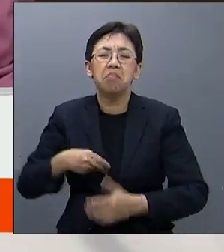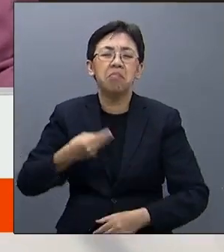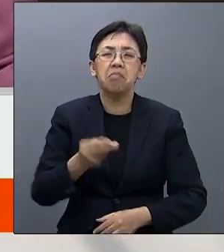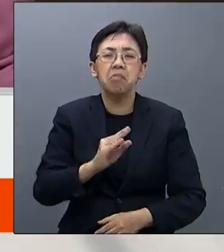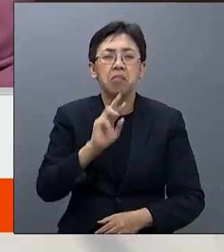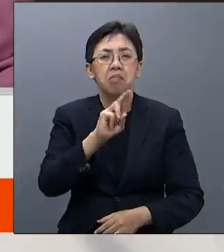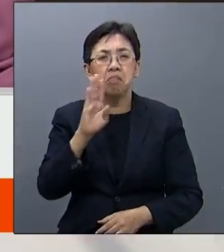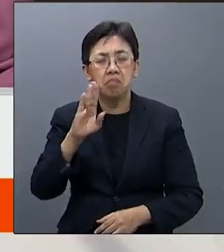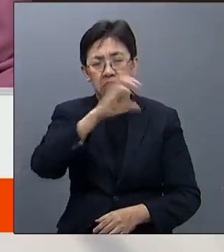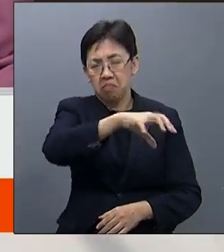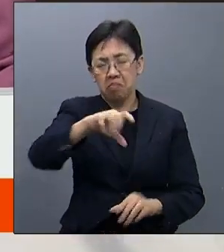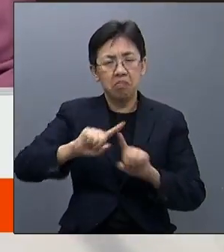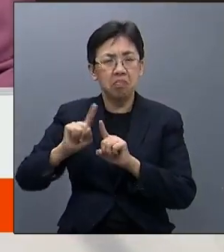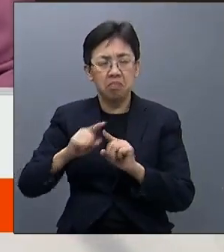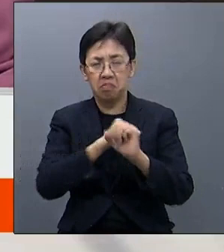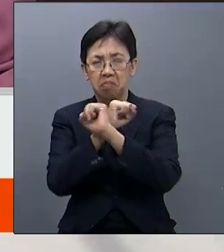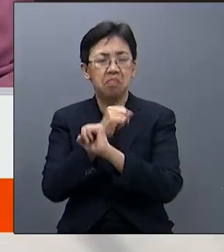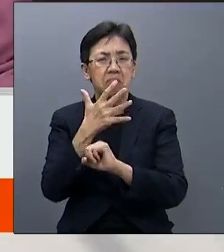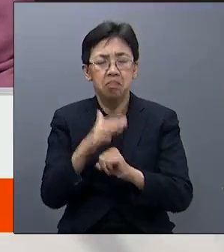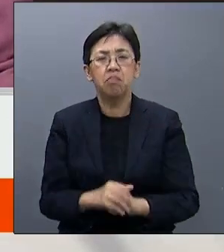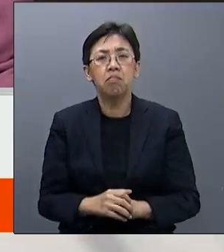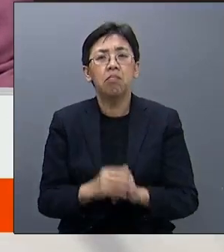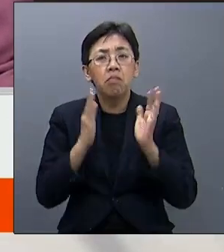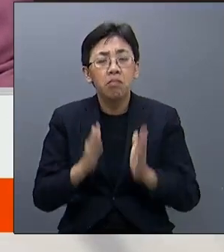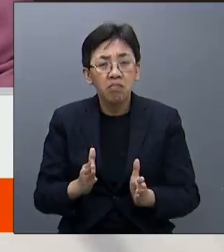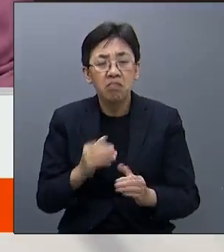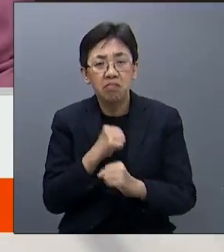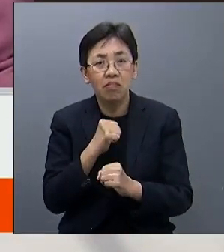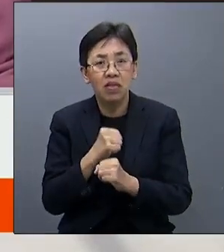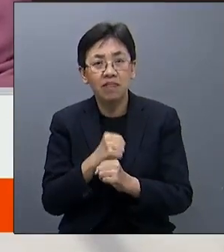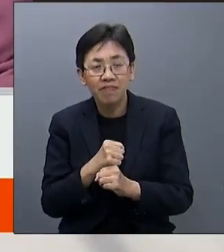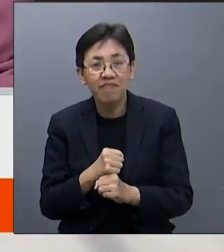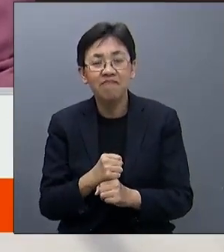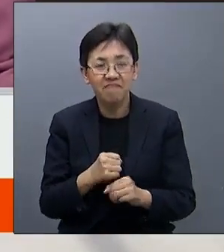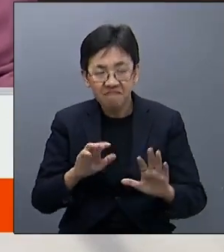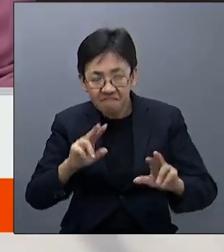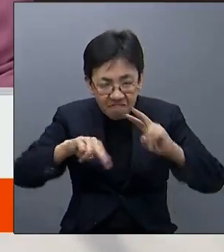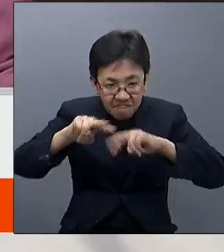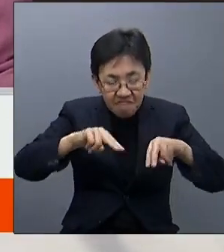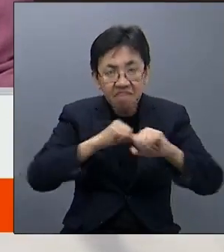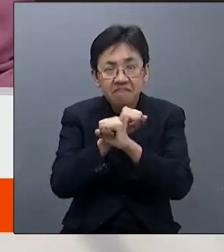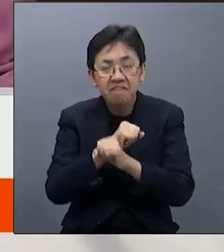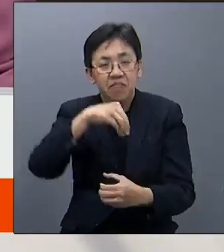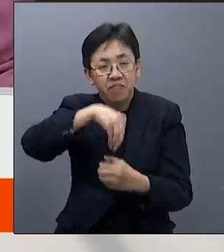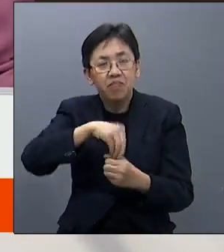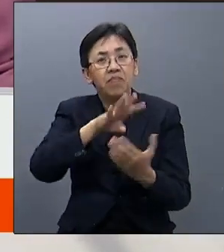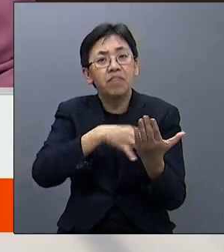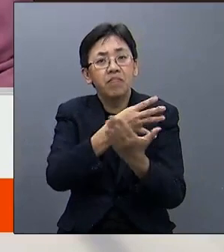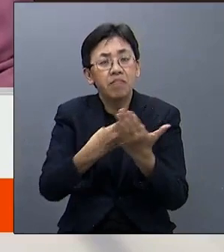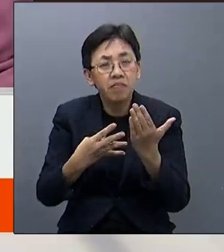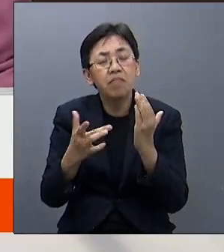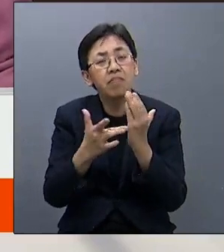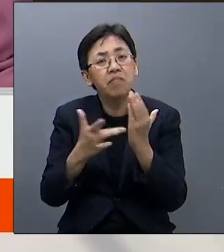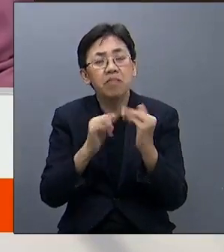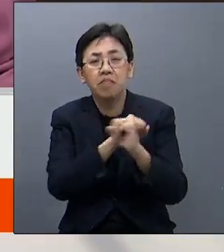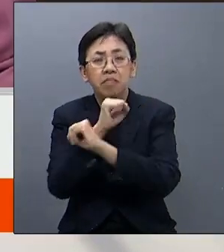ตี้ของหลายๆหน่วยงานรวมไปถึงการสร้างคนที่จะมาทำงานเป็นนักรบไซเบอร์แบบอยู่ในแผนไซเบอร์ซีเคียวริตี้